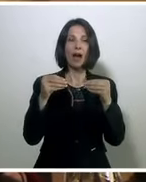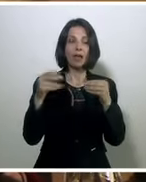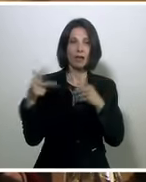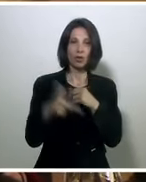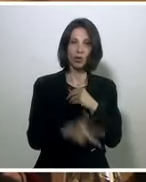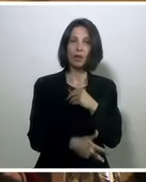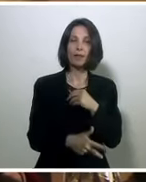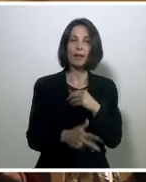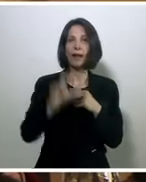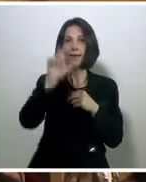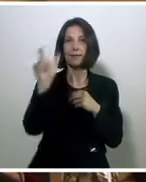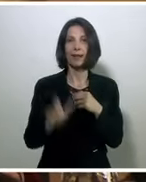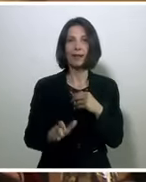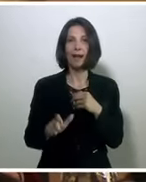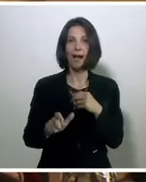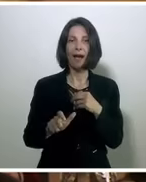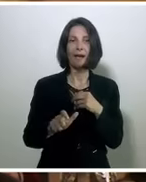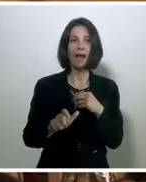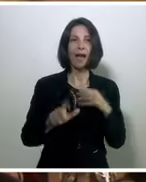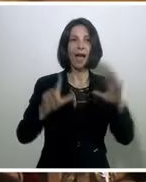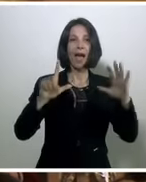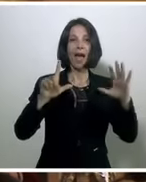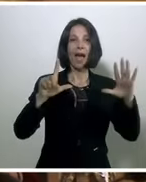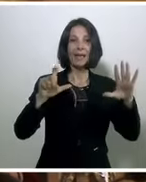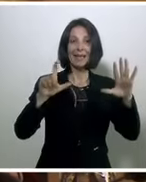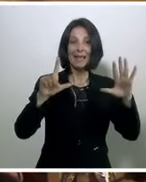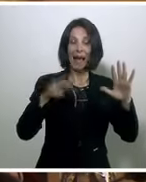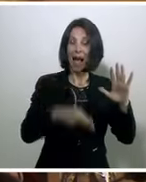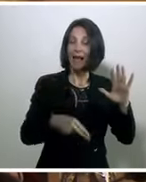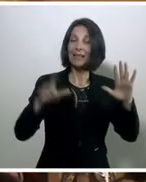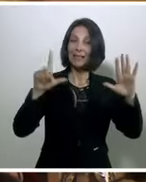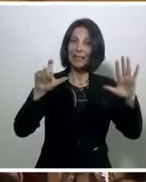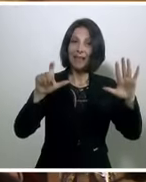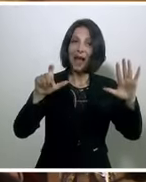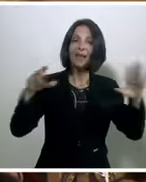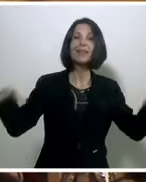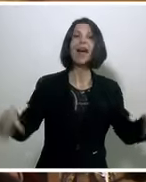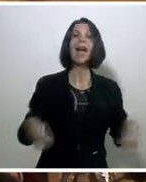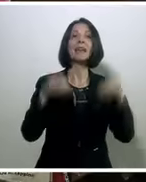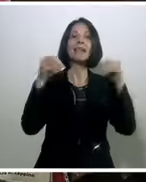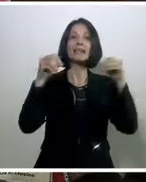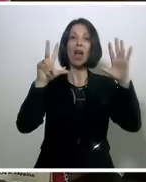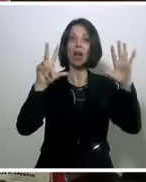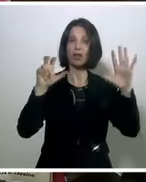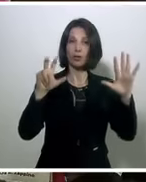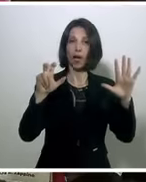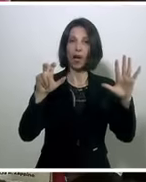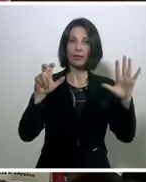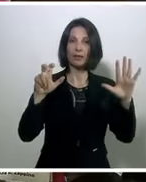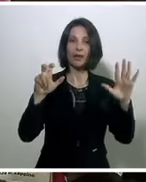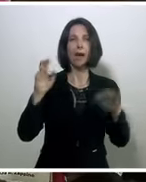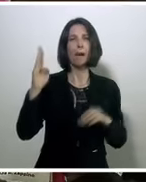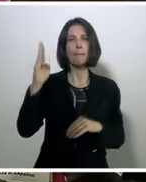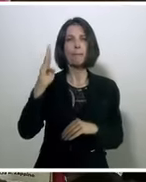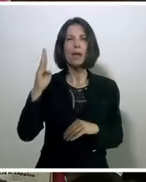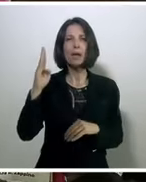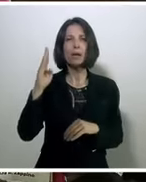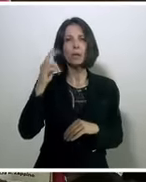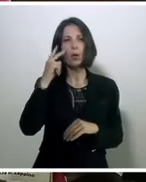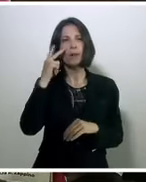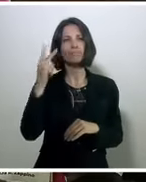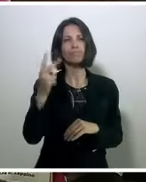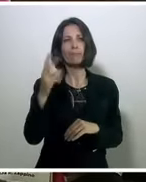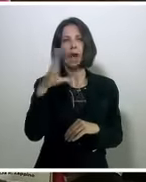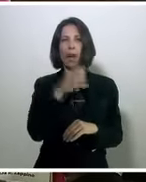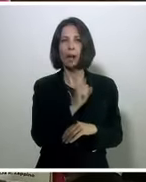anni e i primi anni 80 una deriva che le riflessioni berlingueri rilevavano con preoccupazione